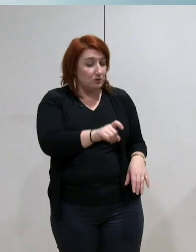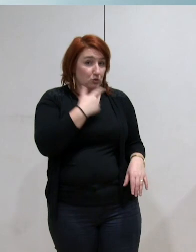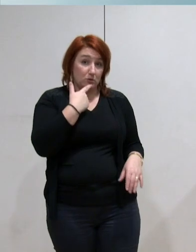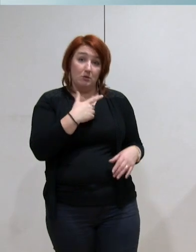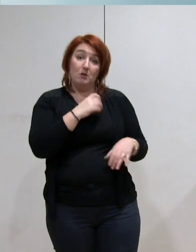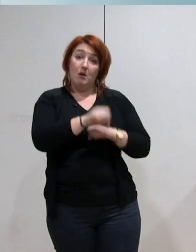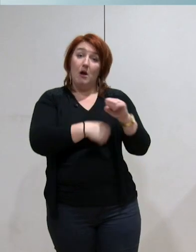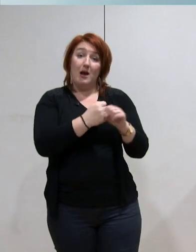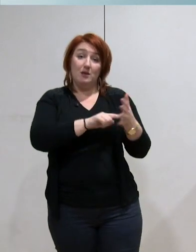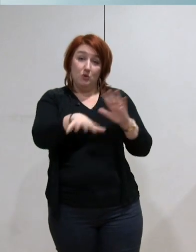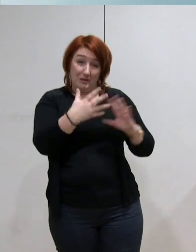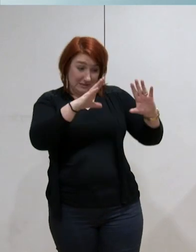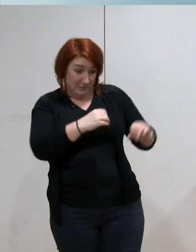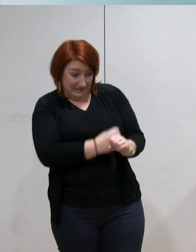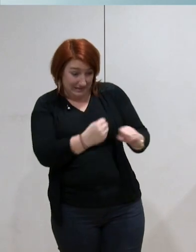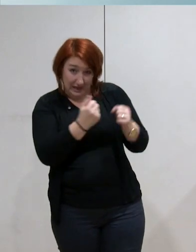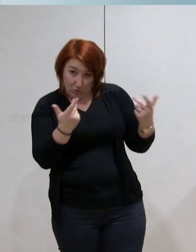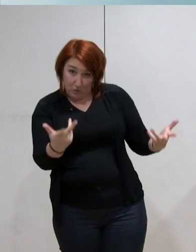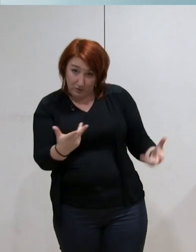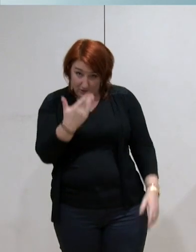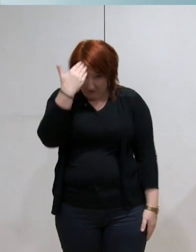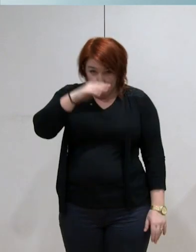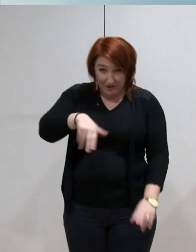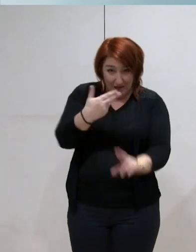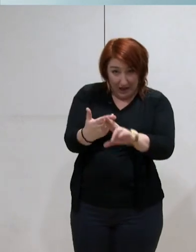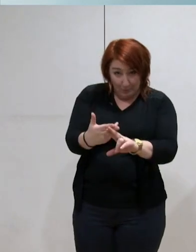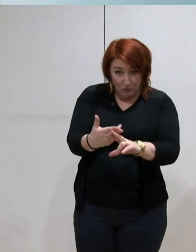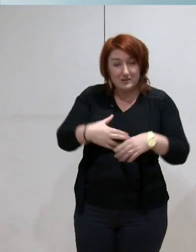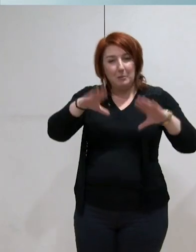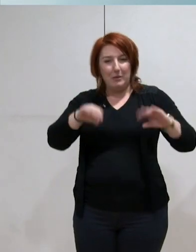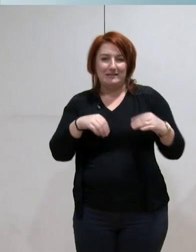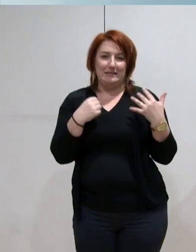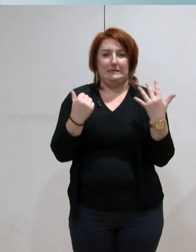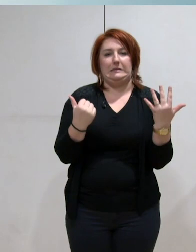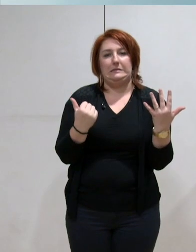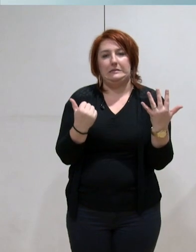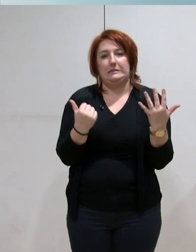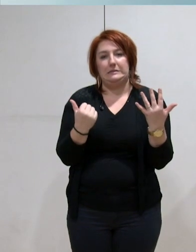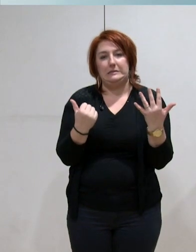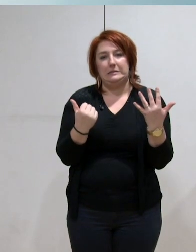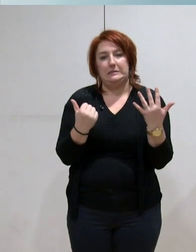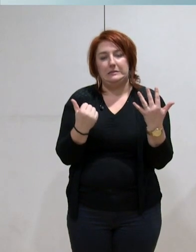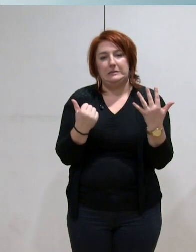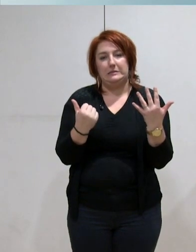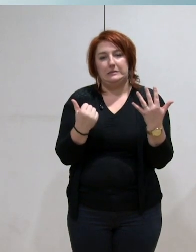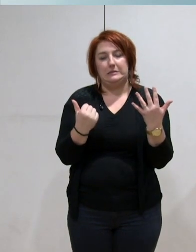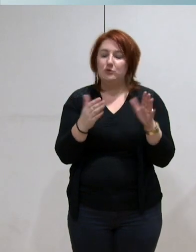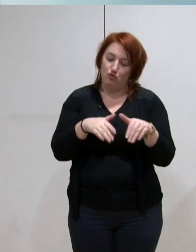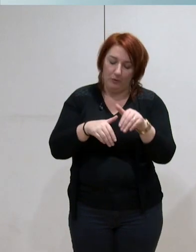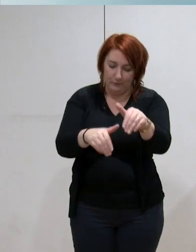2015 vous savez la réponse 6 places je